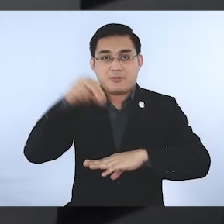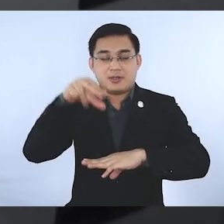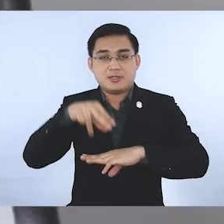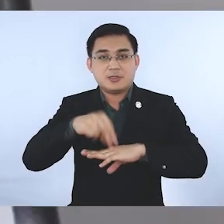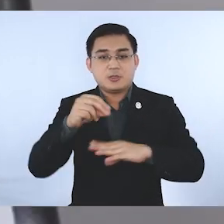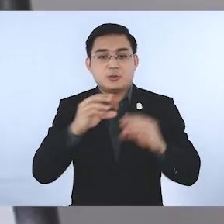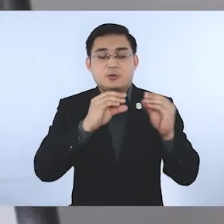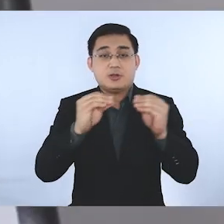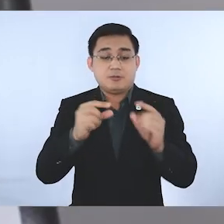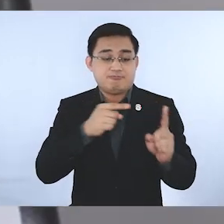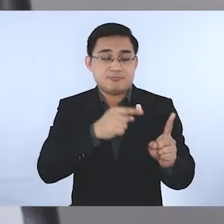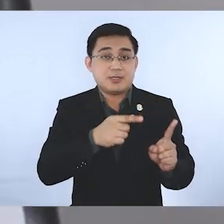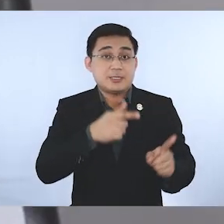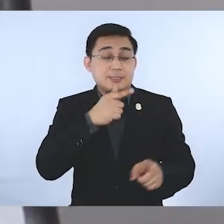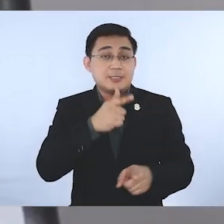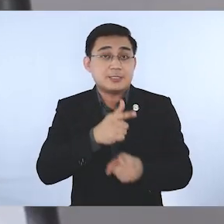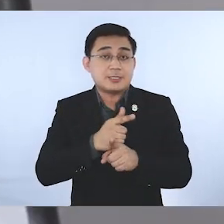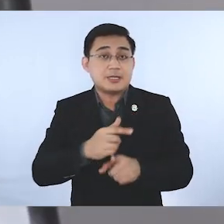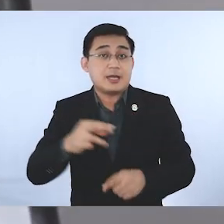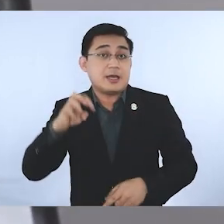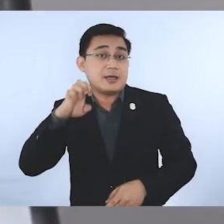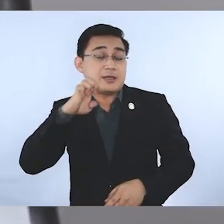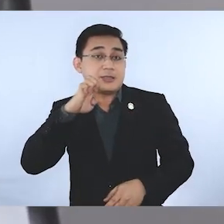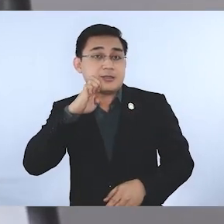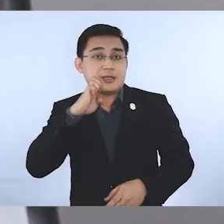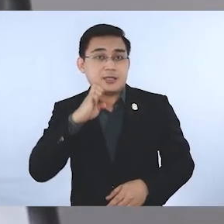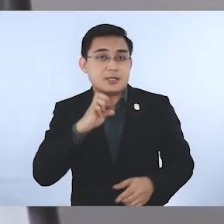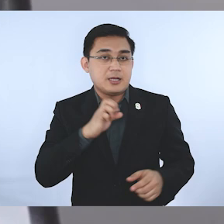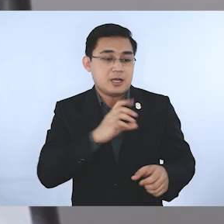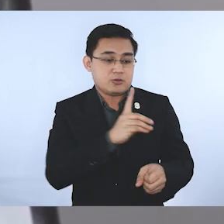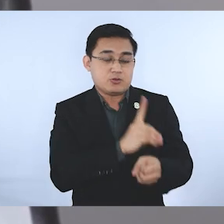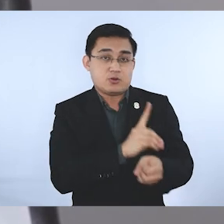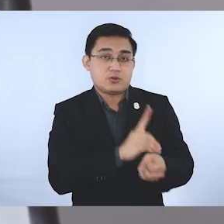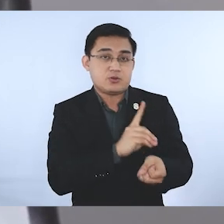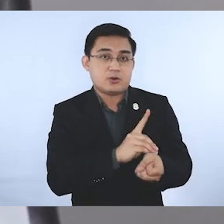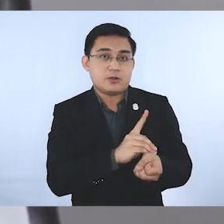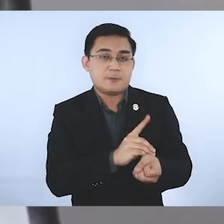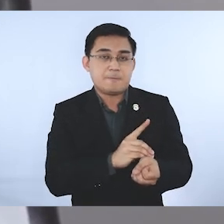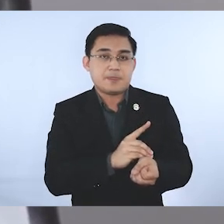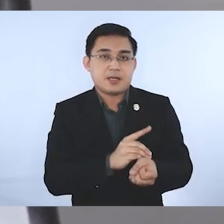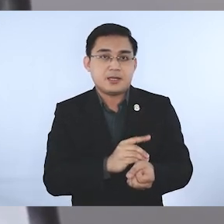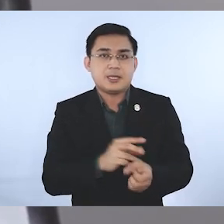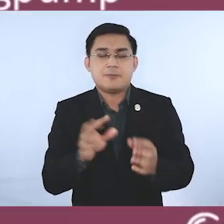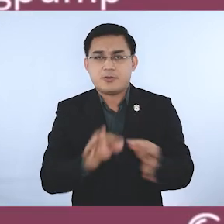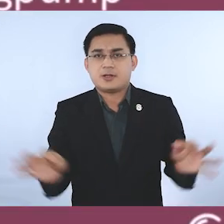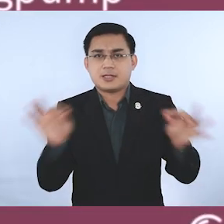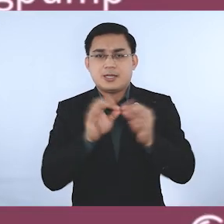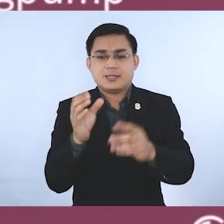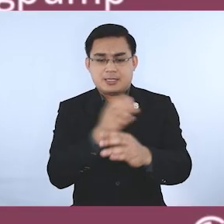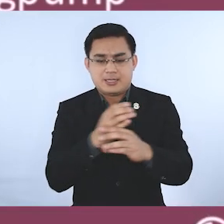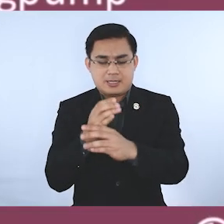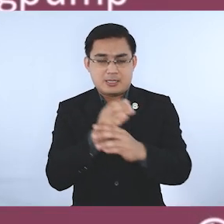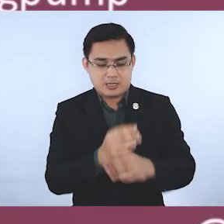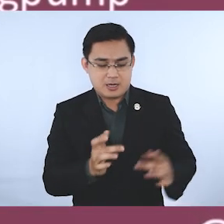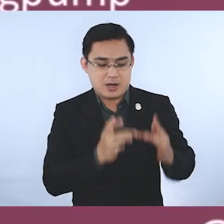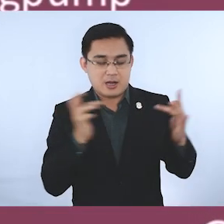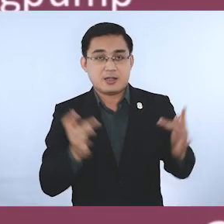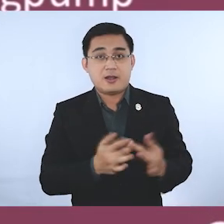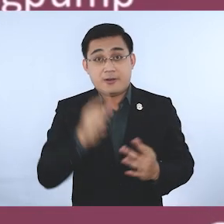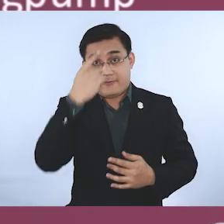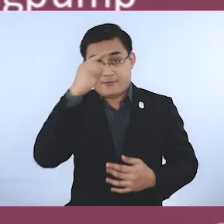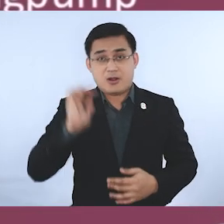Eden Barrios Businios, isang medical doctor, ang kahalagahan ng pangangalaga ng ating puso para sa